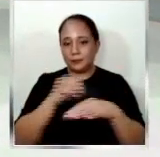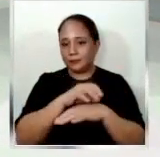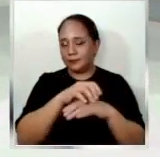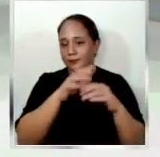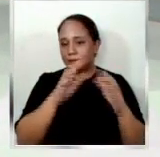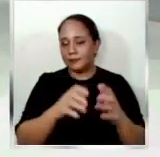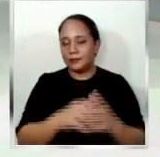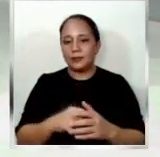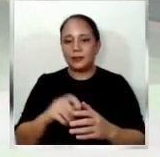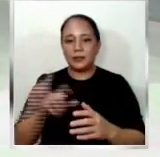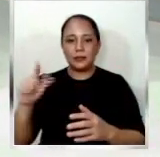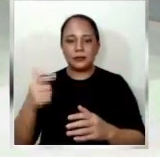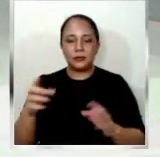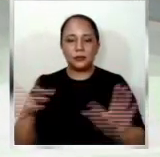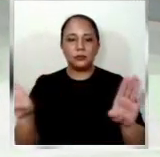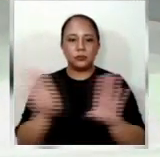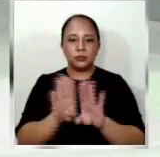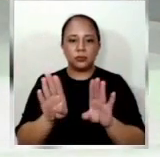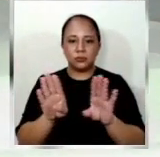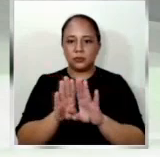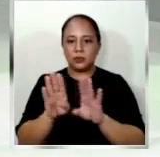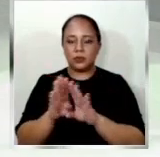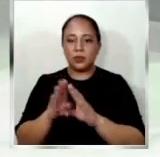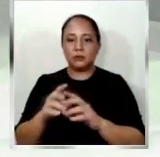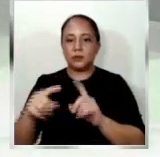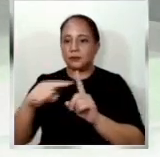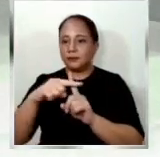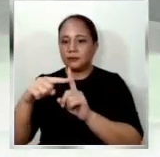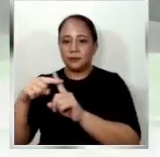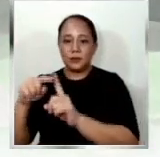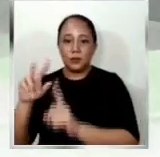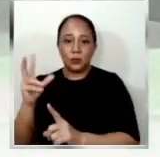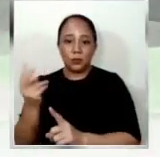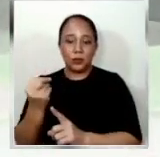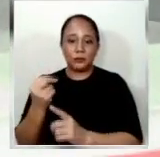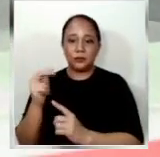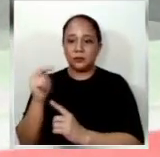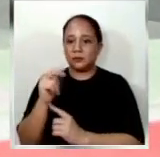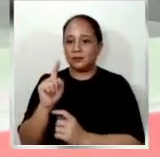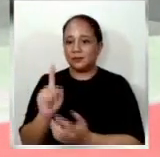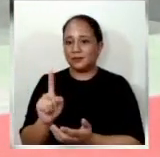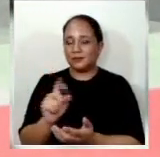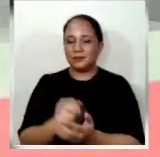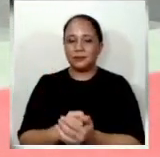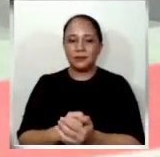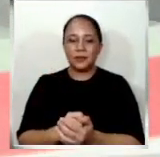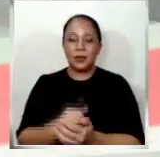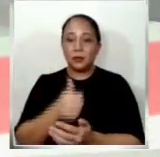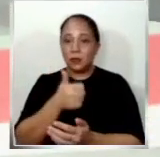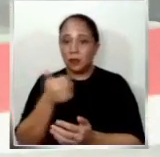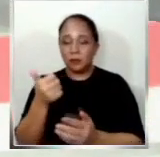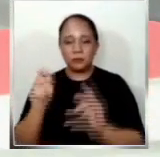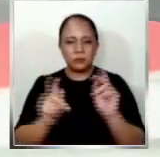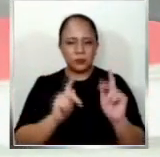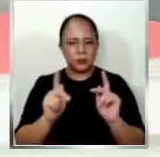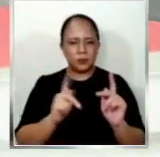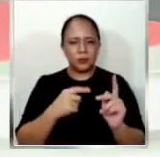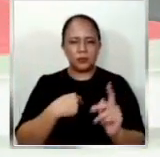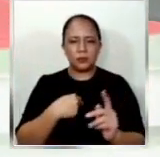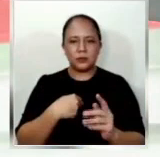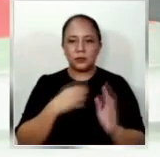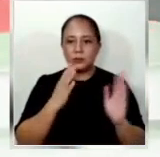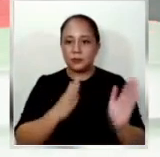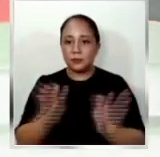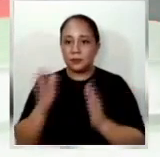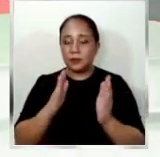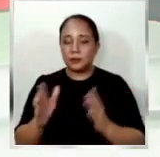isara ang mga sementeryo sa darating na undas. Ang ilan naman nating kababayan, inagahan na ang pagbisita sa puntod